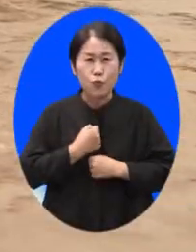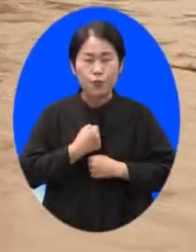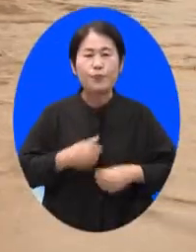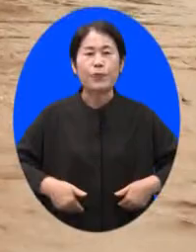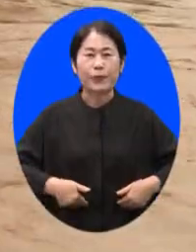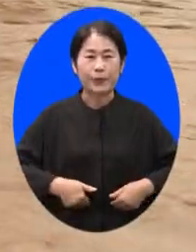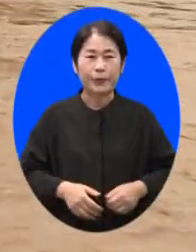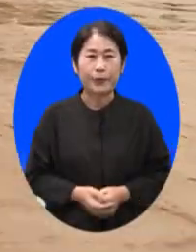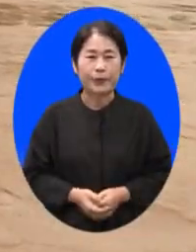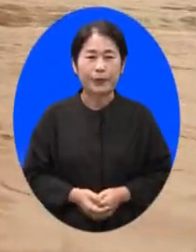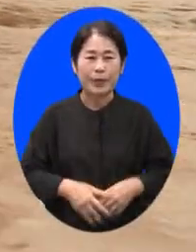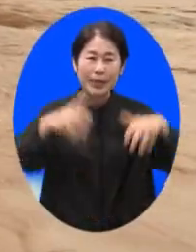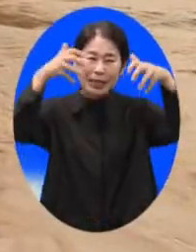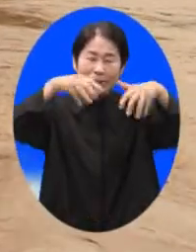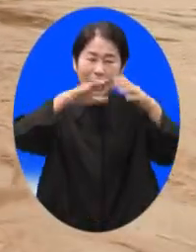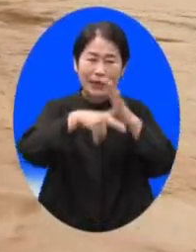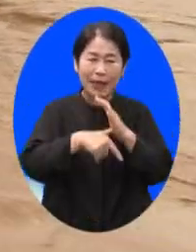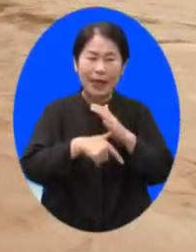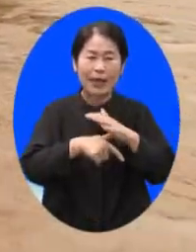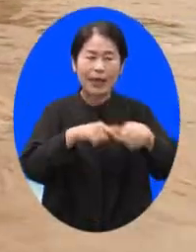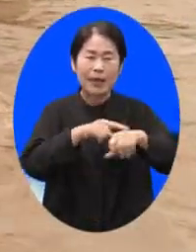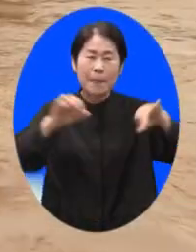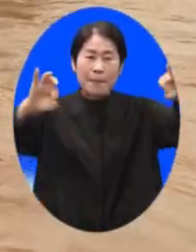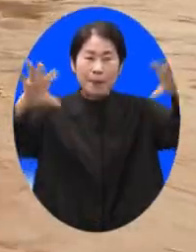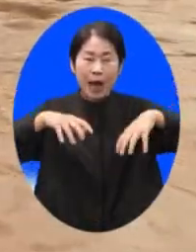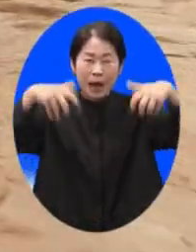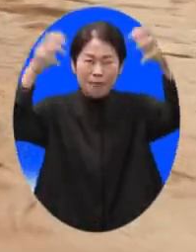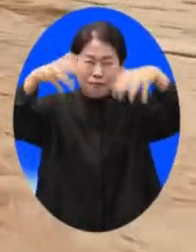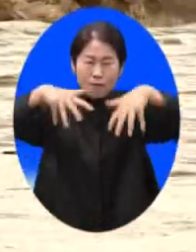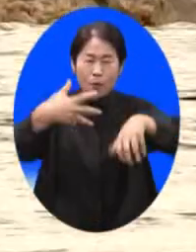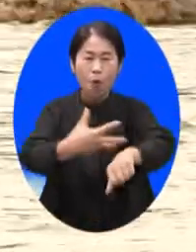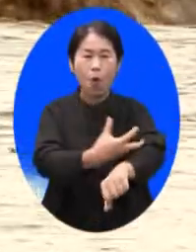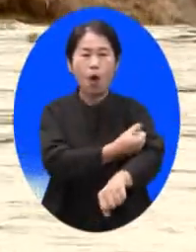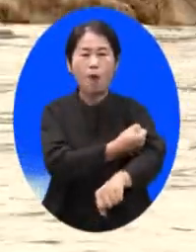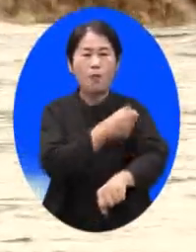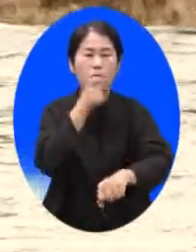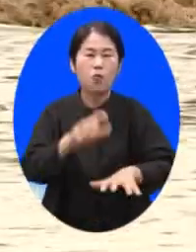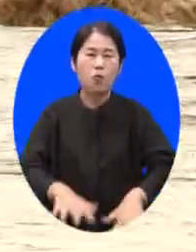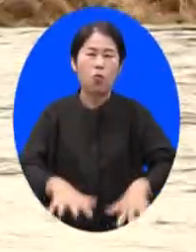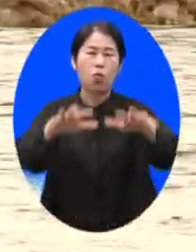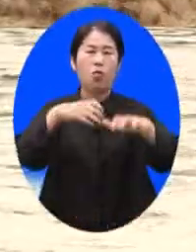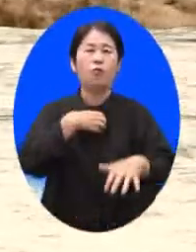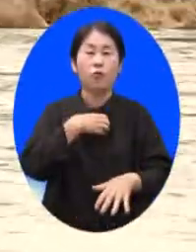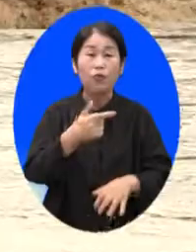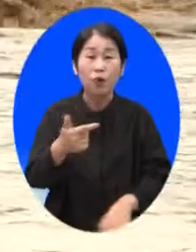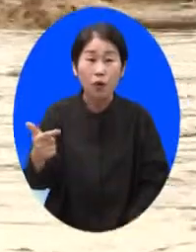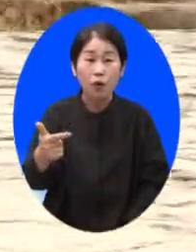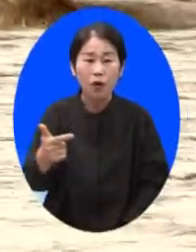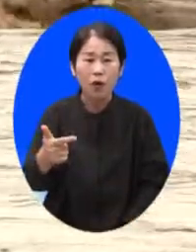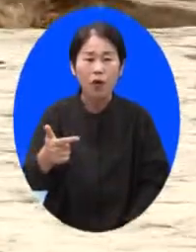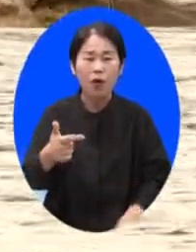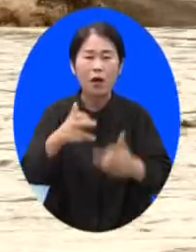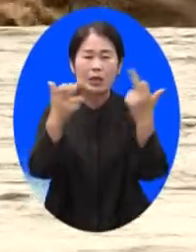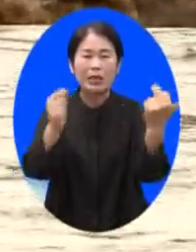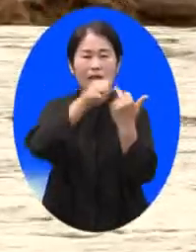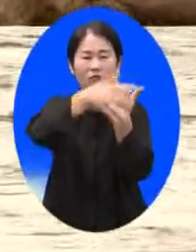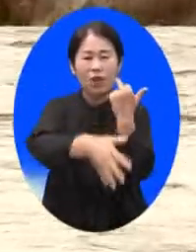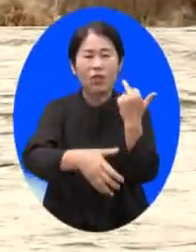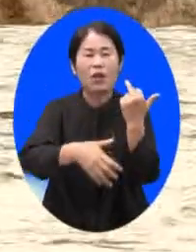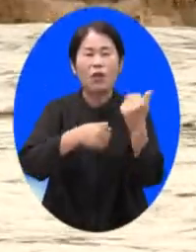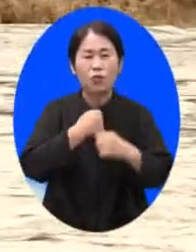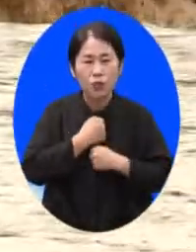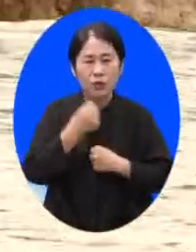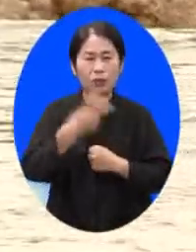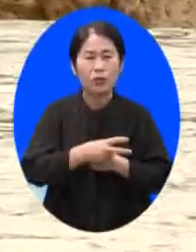집중호우에 주의해야 합니다. 장마철에는 짧은 시간에 많은 비가 내려 홍수가 발생할 수 있기 때문에 산사태